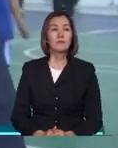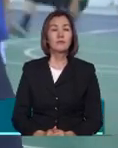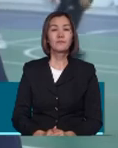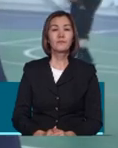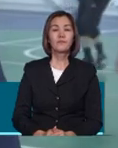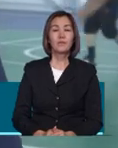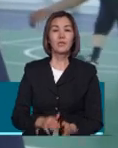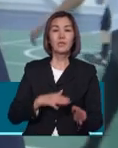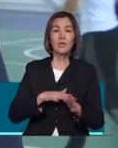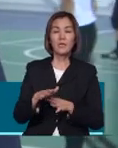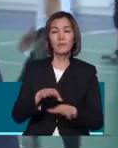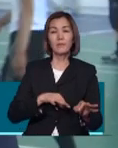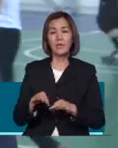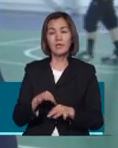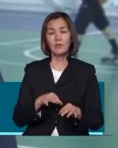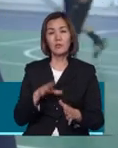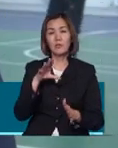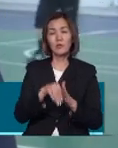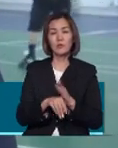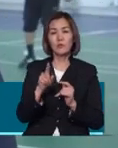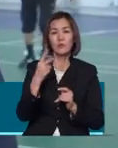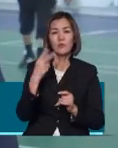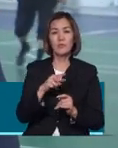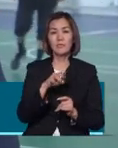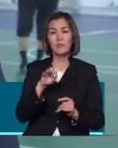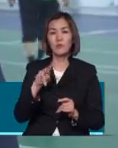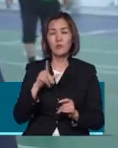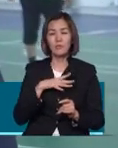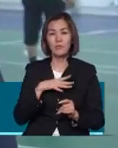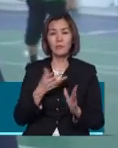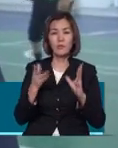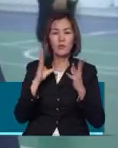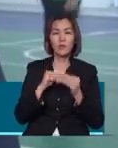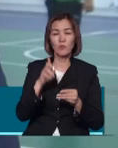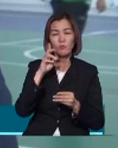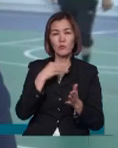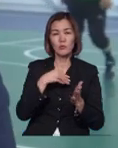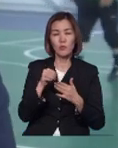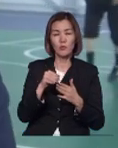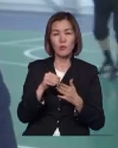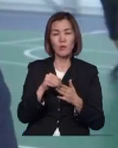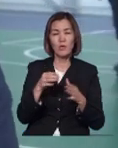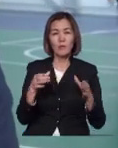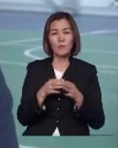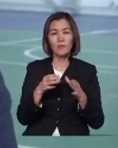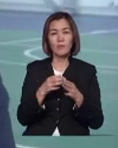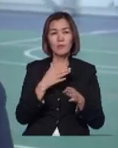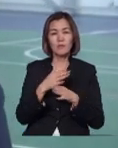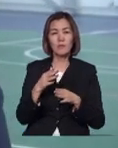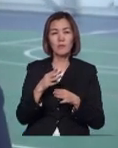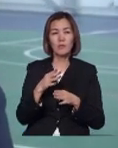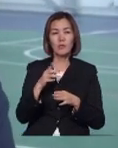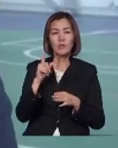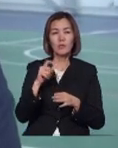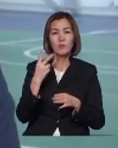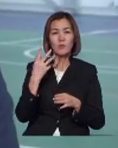На реализацию данного проекта было заложено 120 миллионов тенге, а по итогам госзакупок подрядная компания выиграла тендер с итоговой